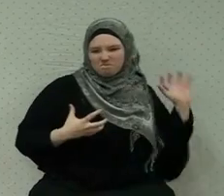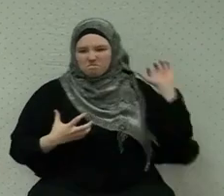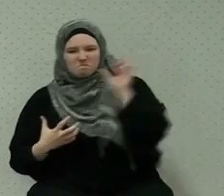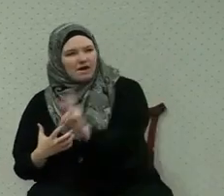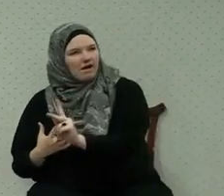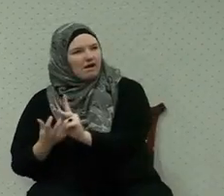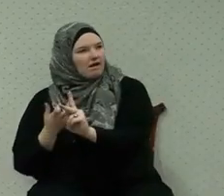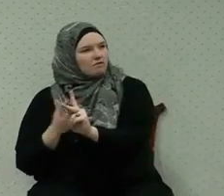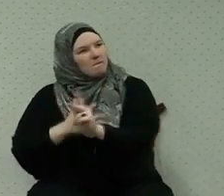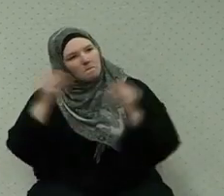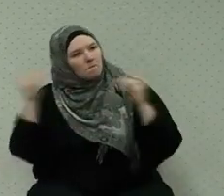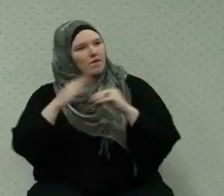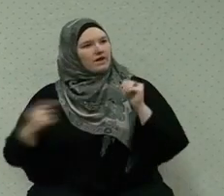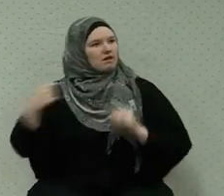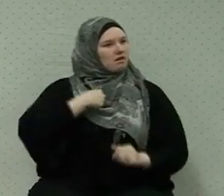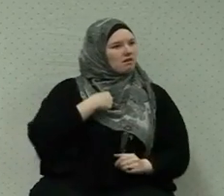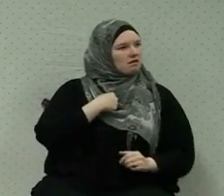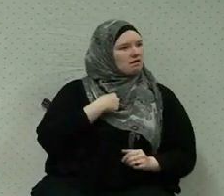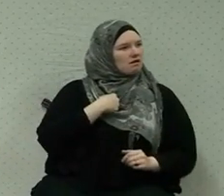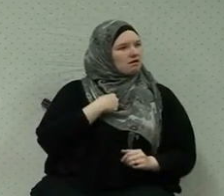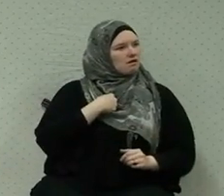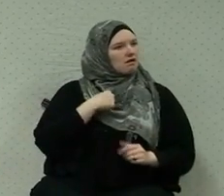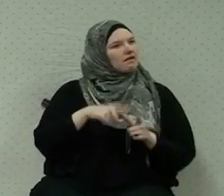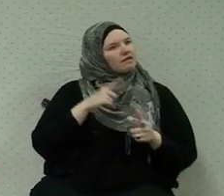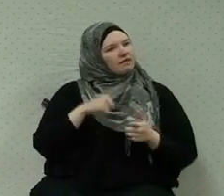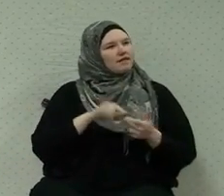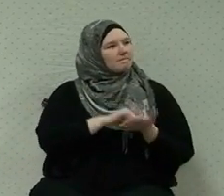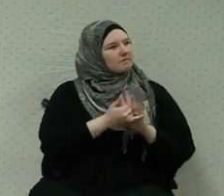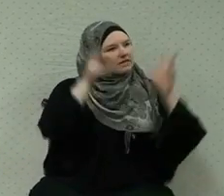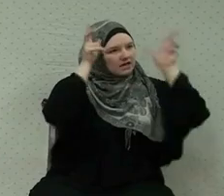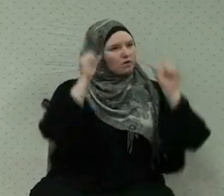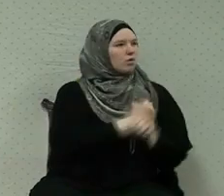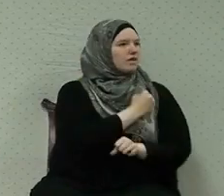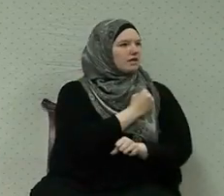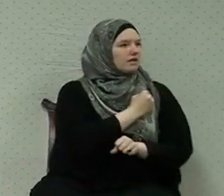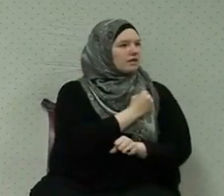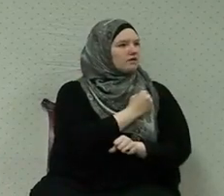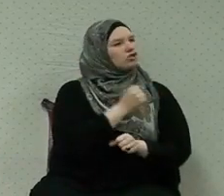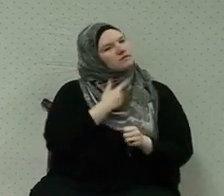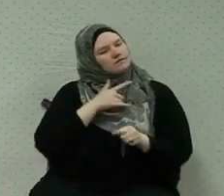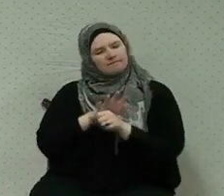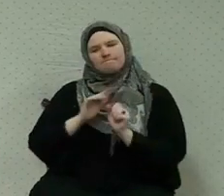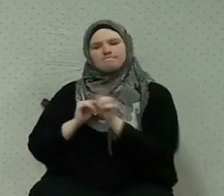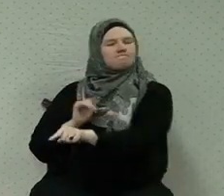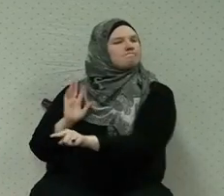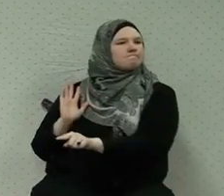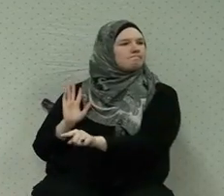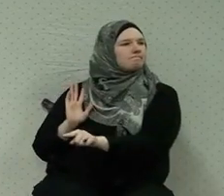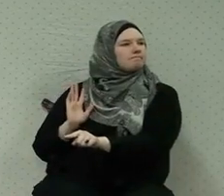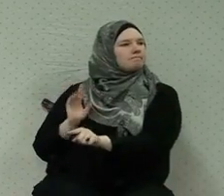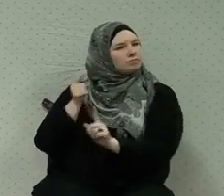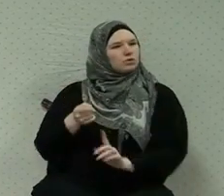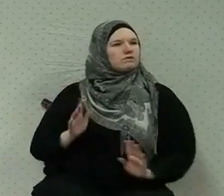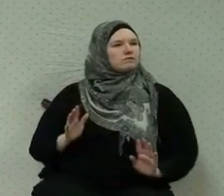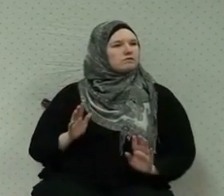وَمَا سَوَّهَا, and by the soul and the one who created it and made it rational and made